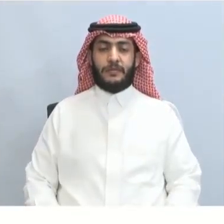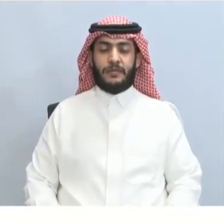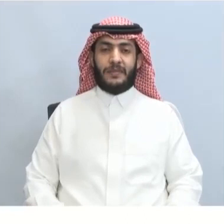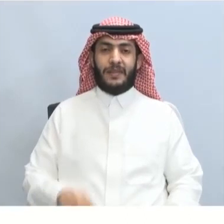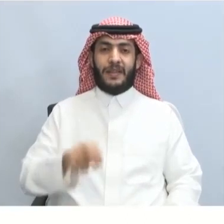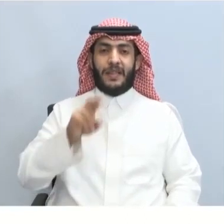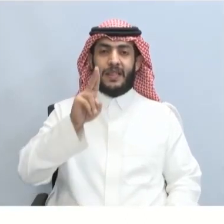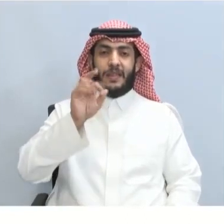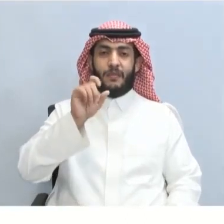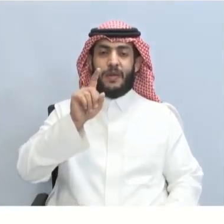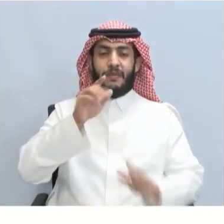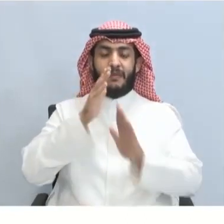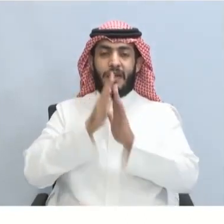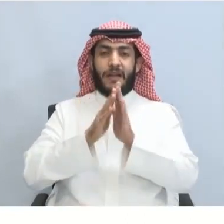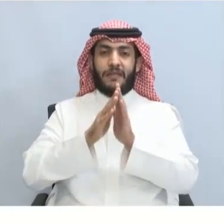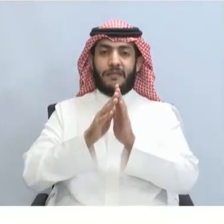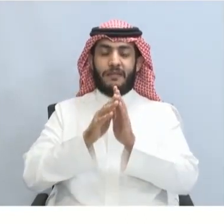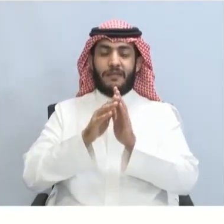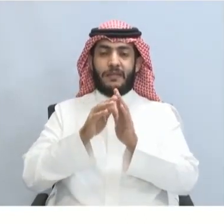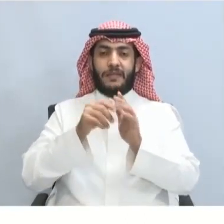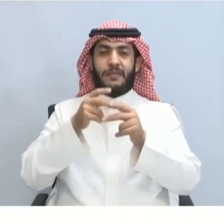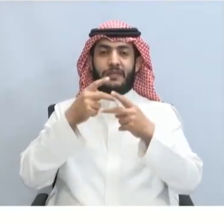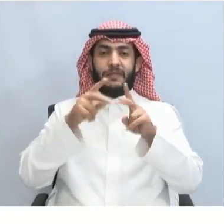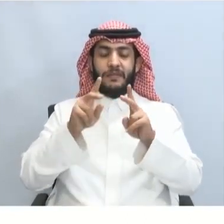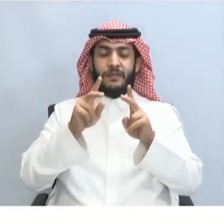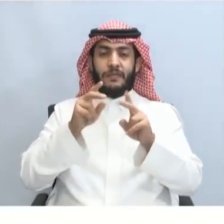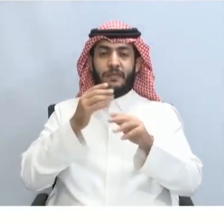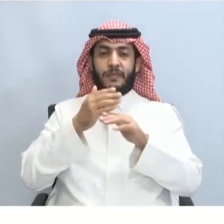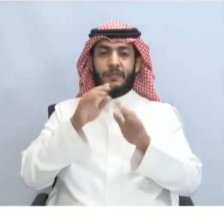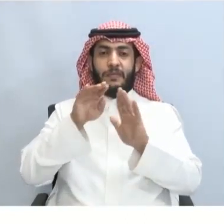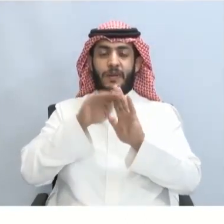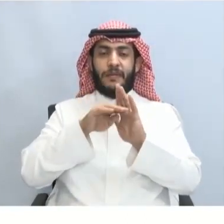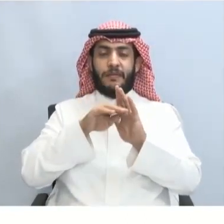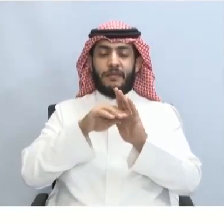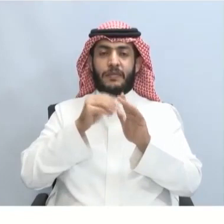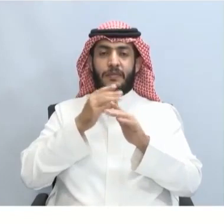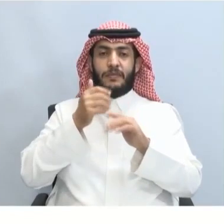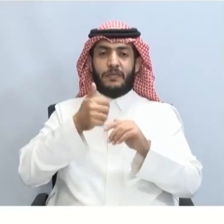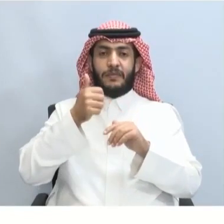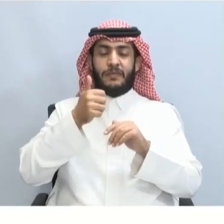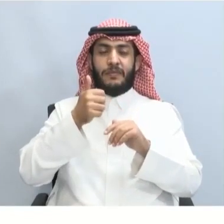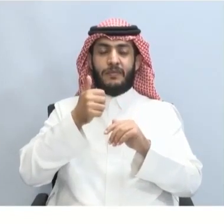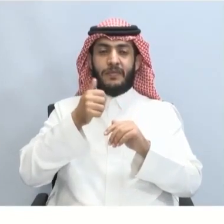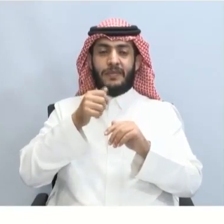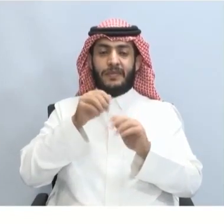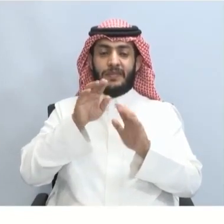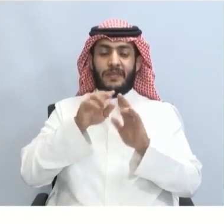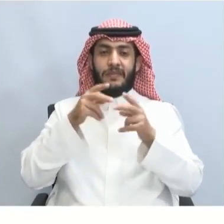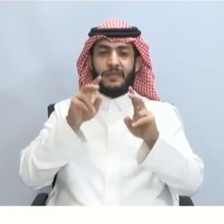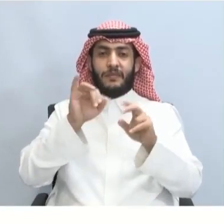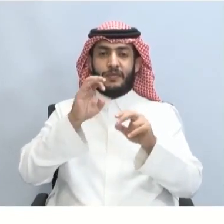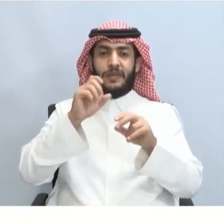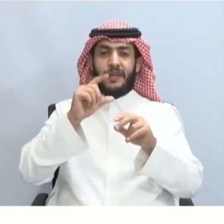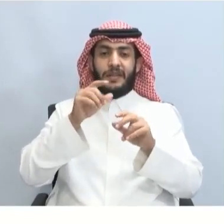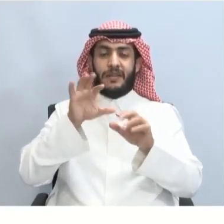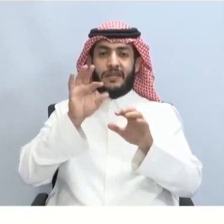التبويب فايل ملف اضغط على اوبن فولدر فتح مجلد من من نافذه فتح المجلد